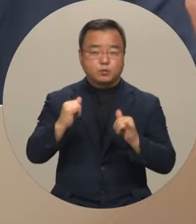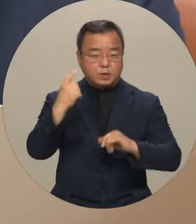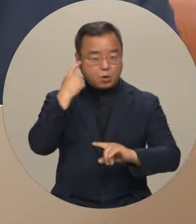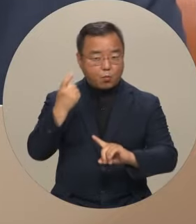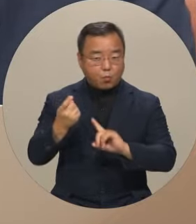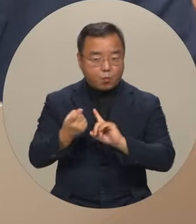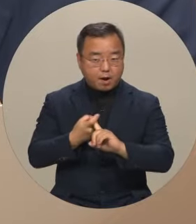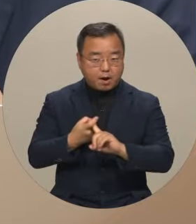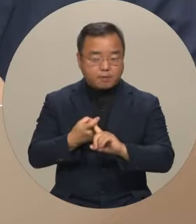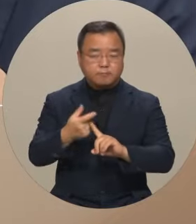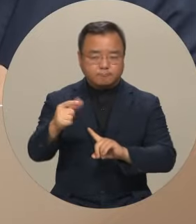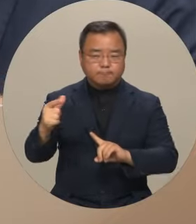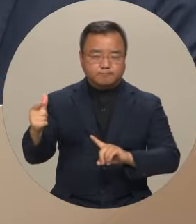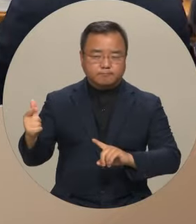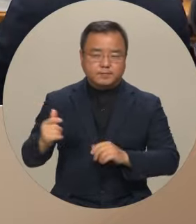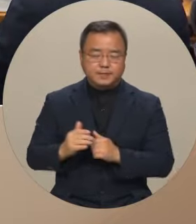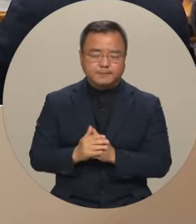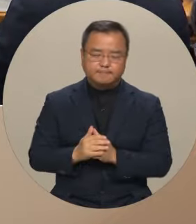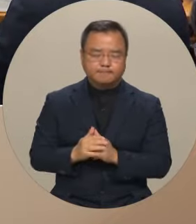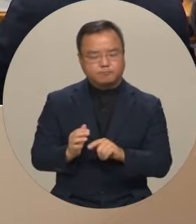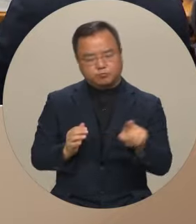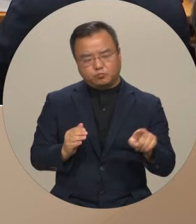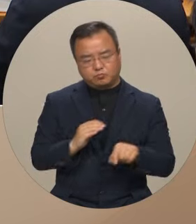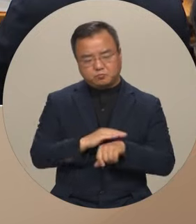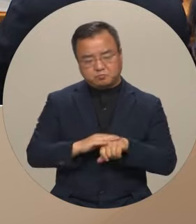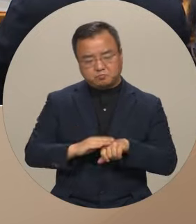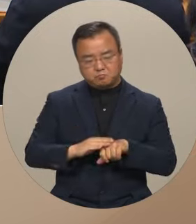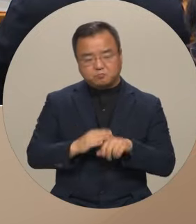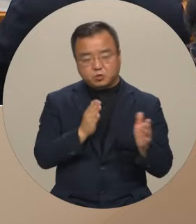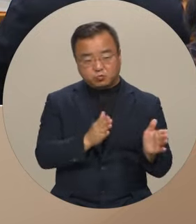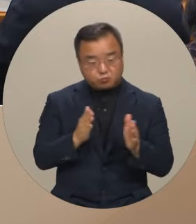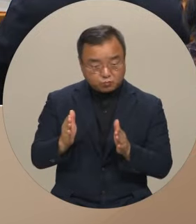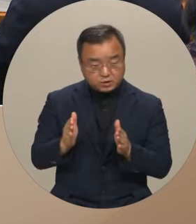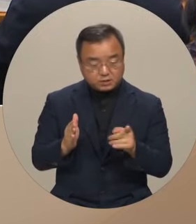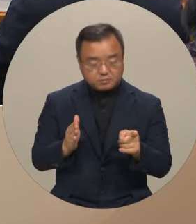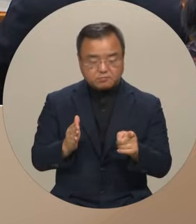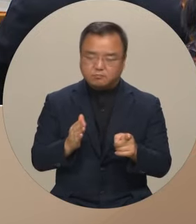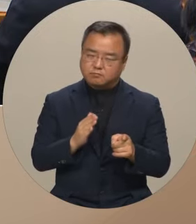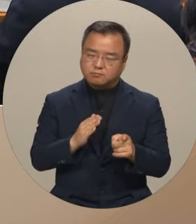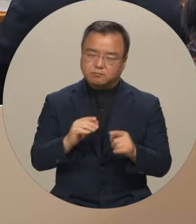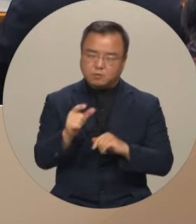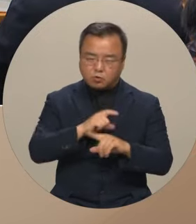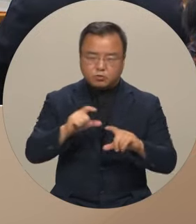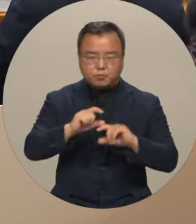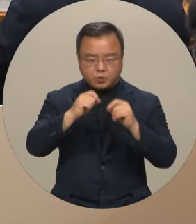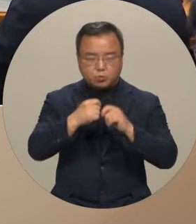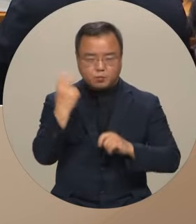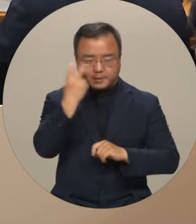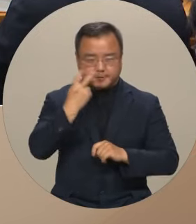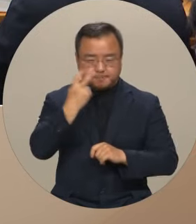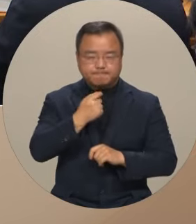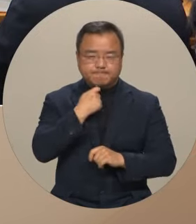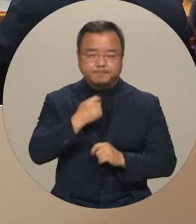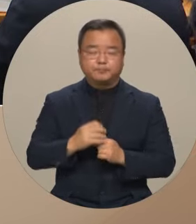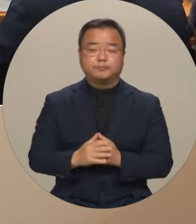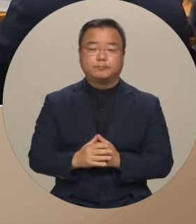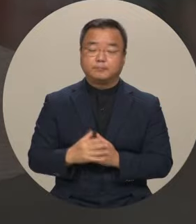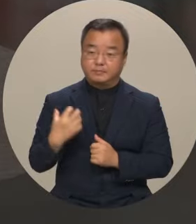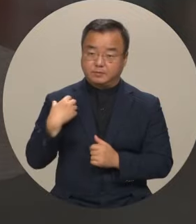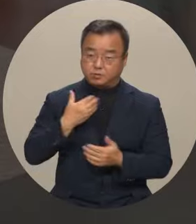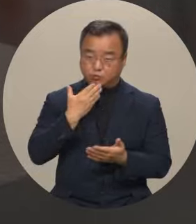이슈들이 있습니다 잘 준비됐는지 아 그리고 어떻게 진행되 왔는지 꼼꼼하게 살피도록 하겠습니다네 중요한 역할해